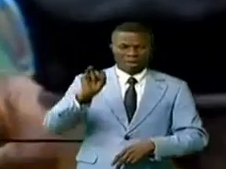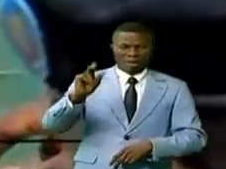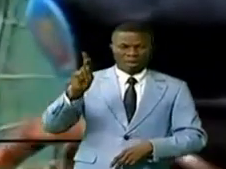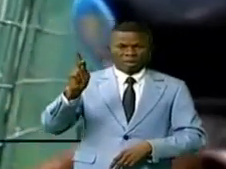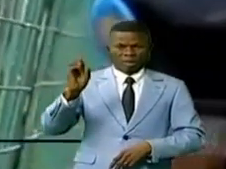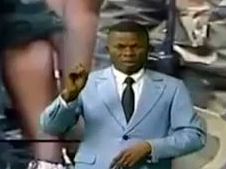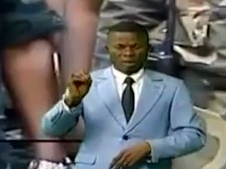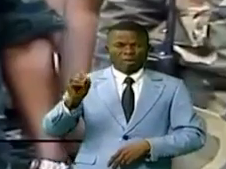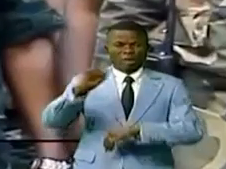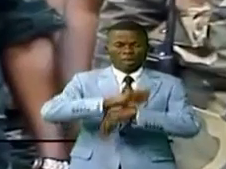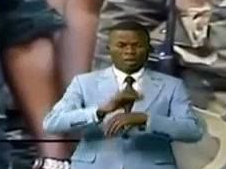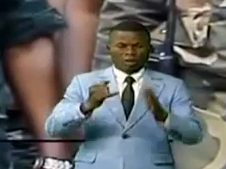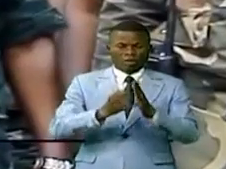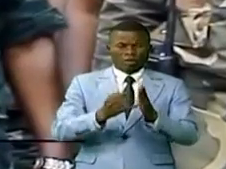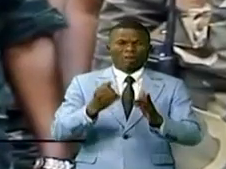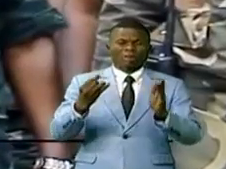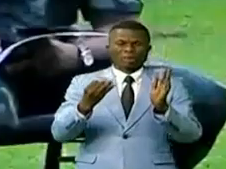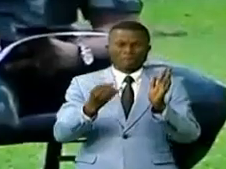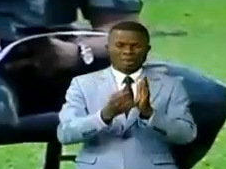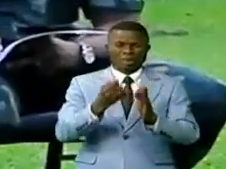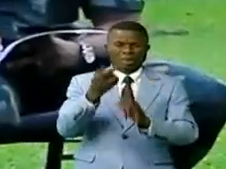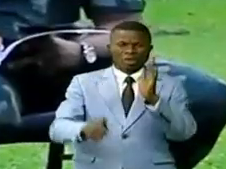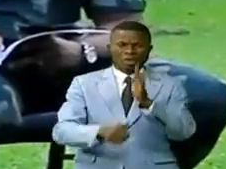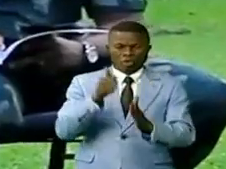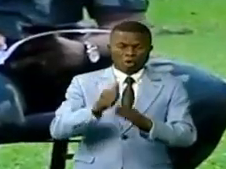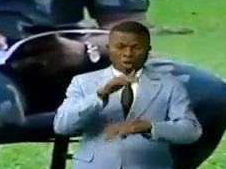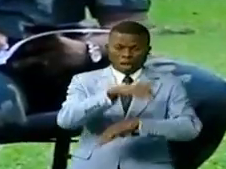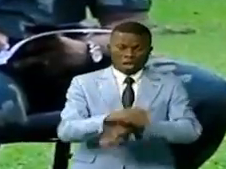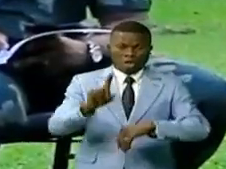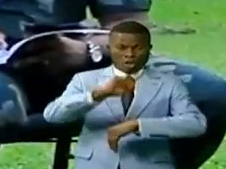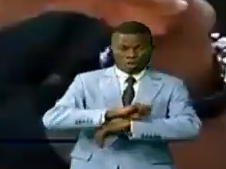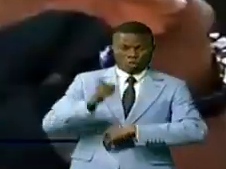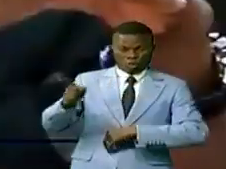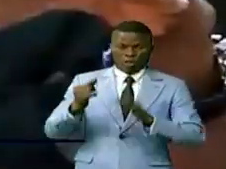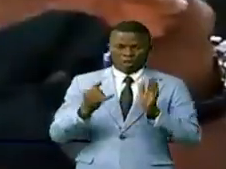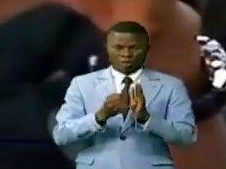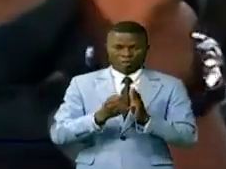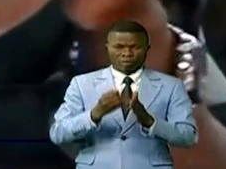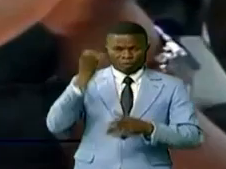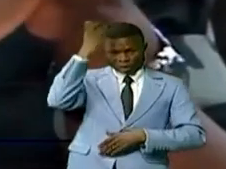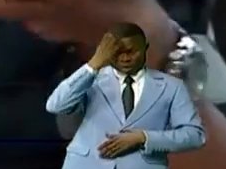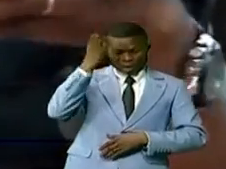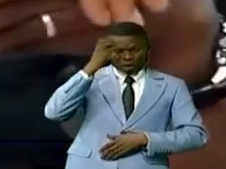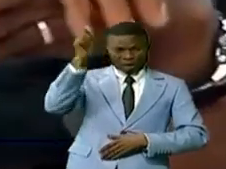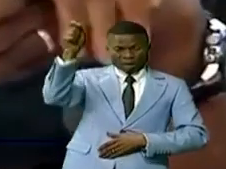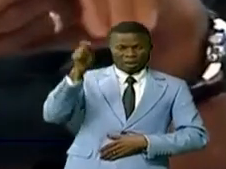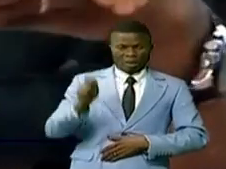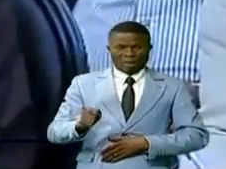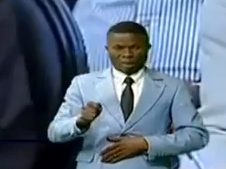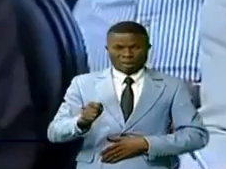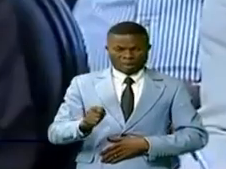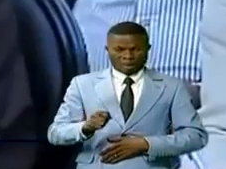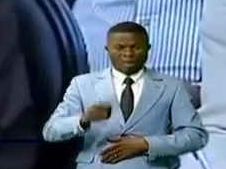journée du samedi 6 novembre. Dans la soirée de ce même samedi, le général d'armée a accordé